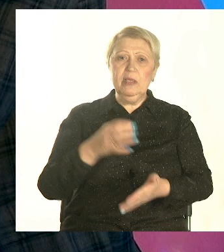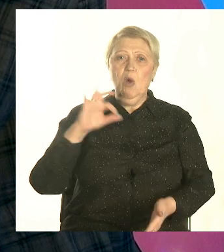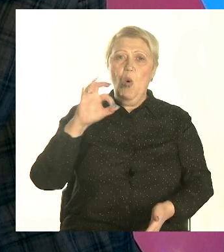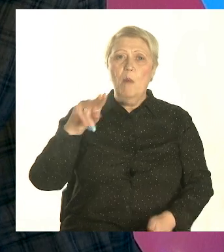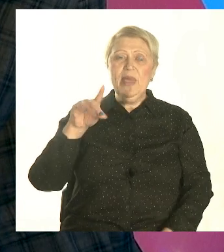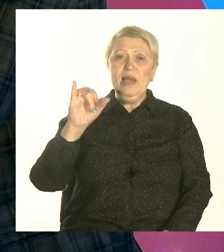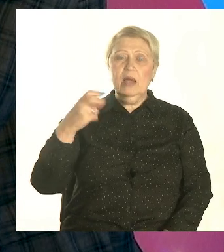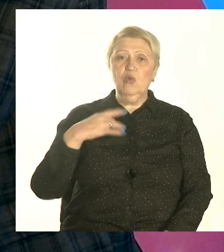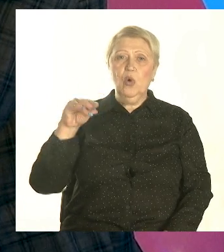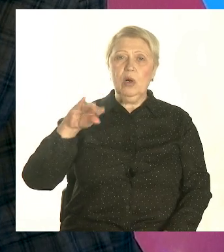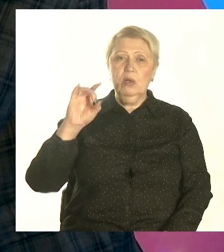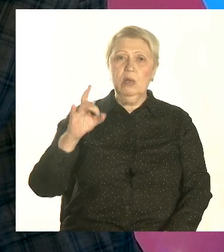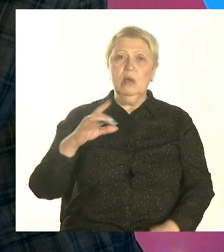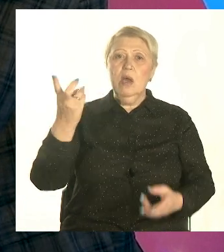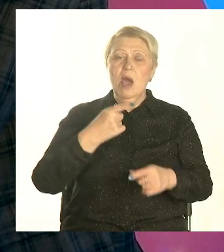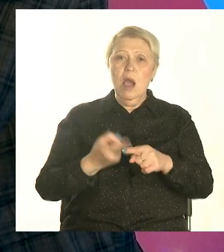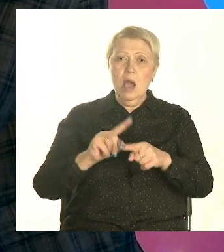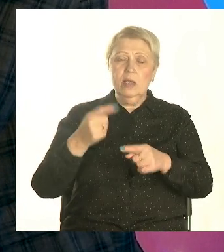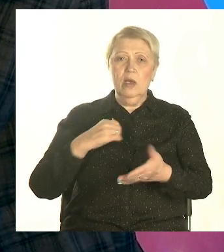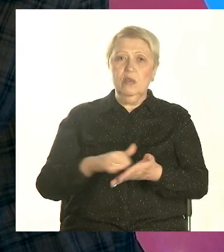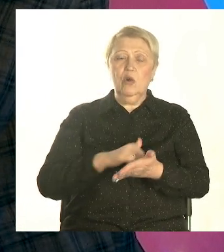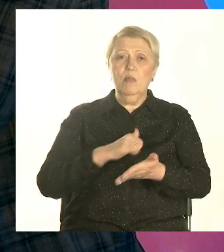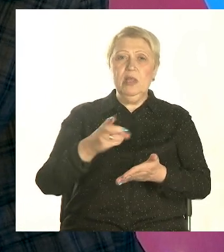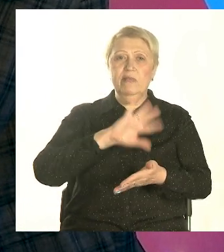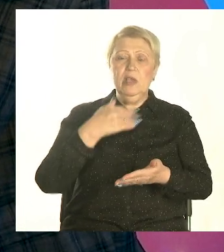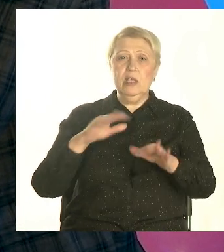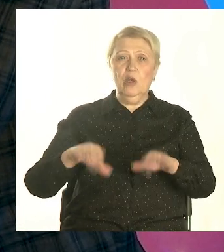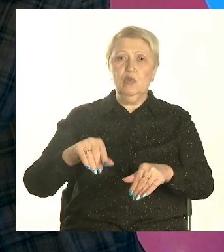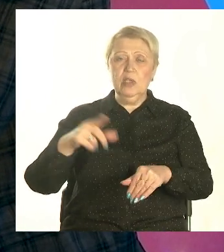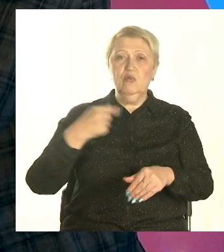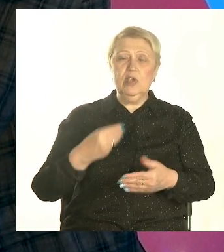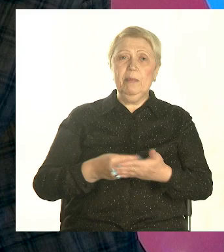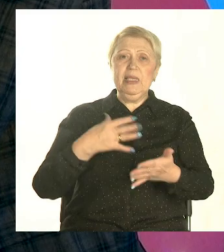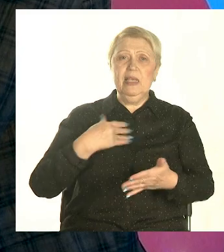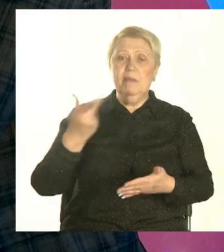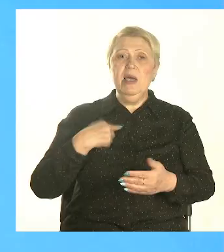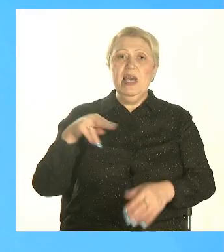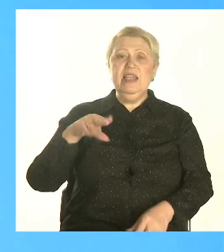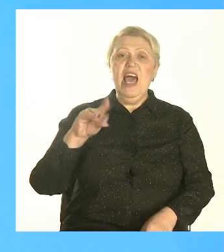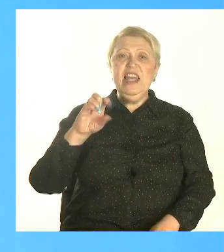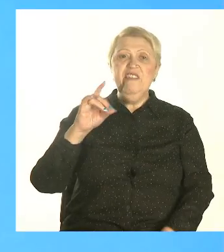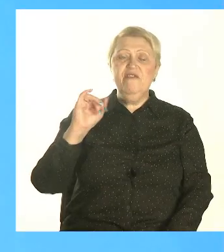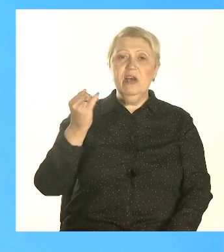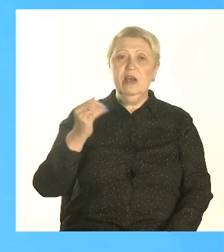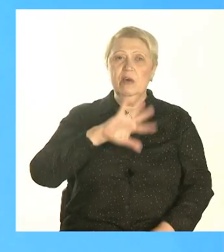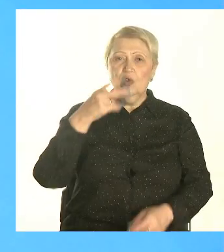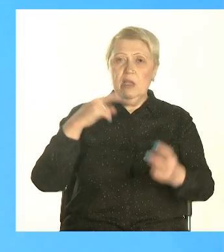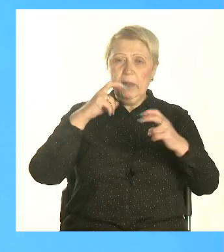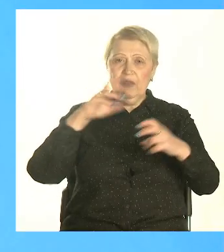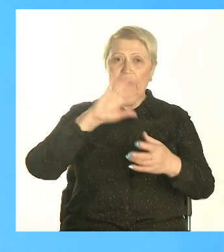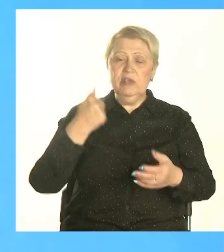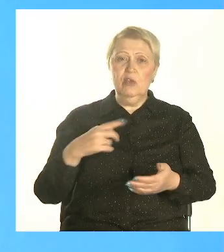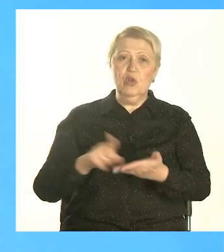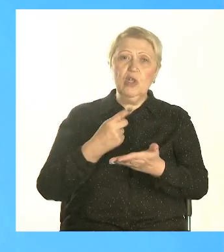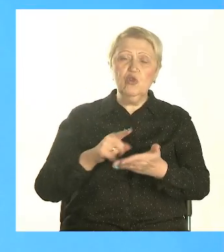обращению с отходами. И эти документы сдаются в комитет по ценам и тарифам. Комитет по ценам и тарифам смотрит, проверяет все документы, расчеты проверяет и,